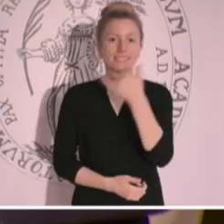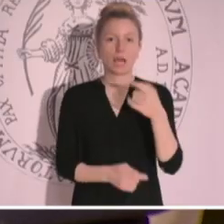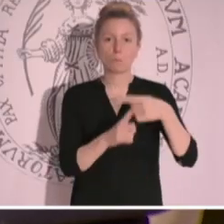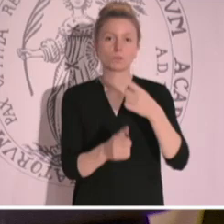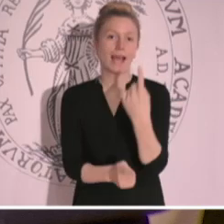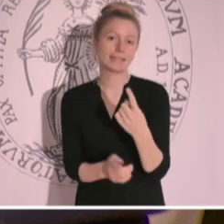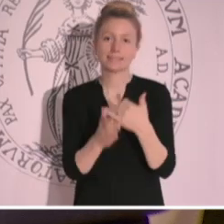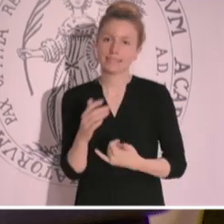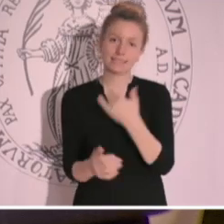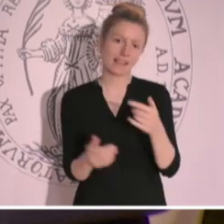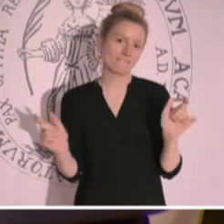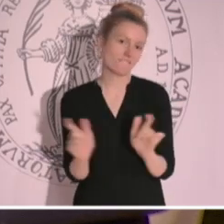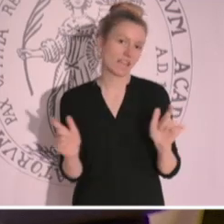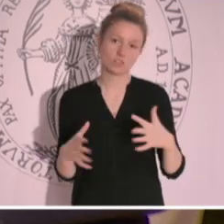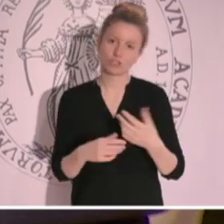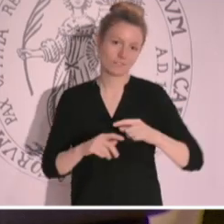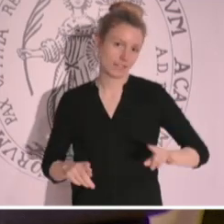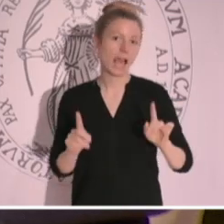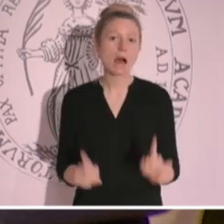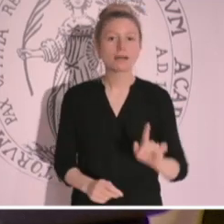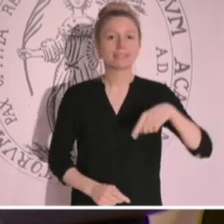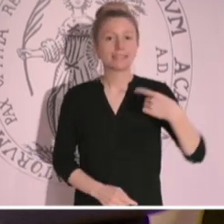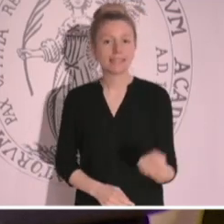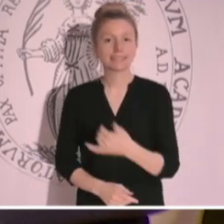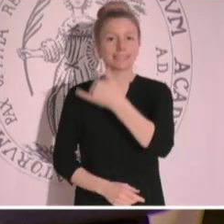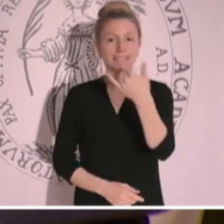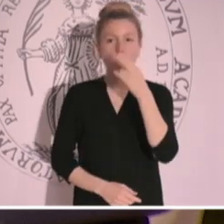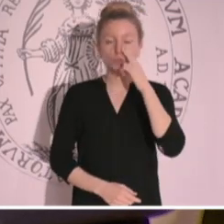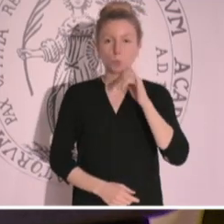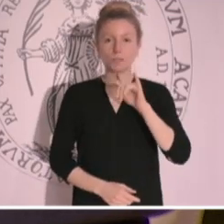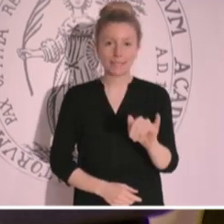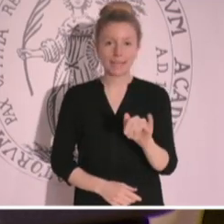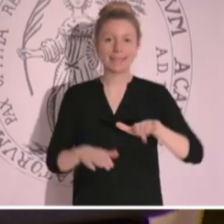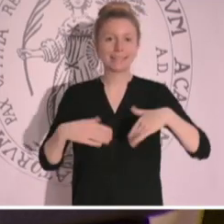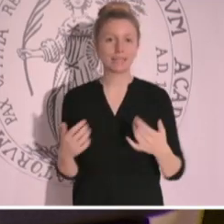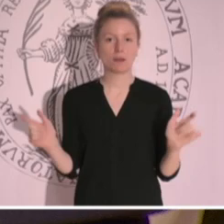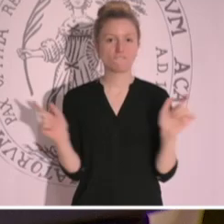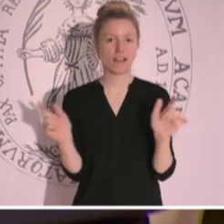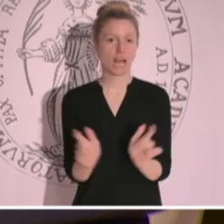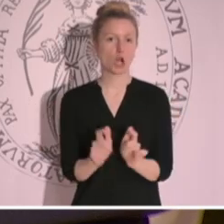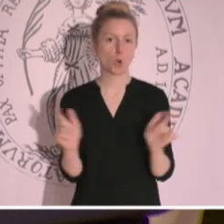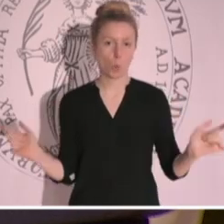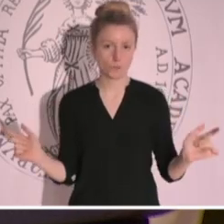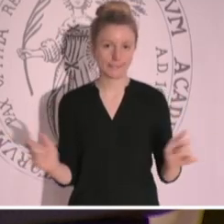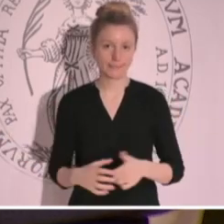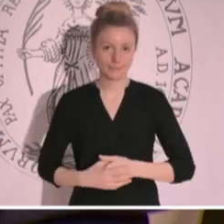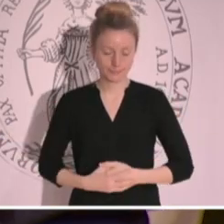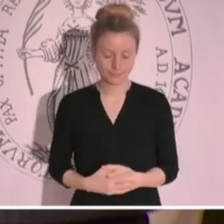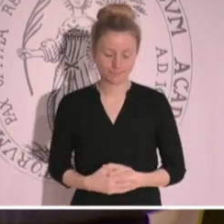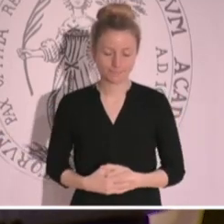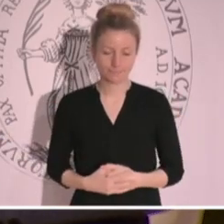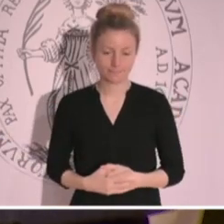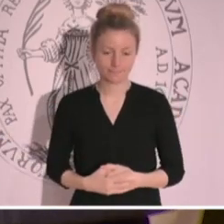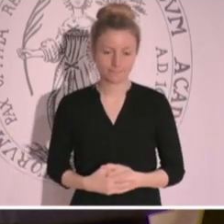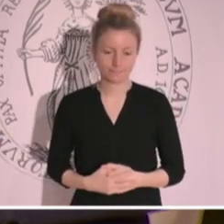wird das nächstes Jahr im Juni sein, diese Feier. Und ja, das Einzigartige an unserer Fakultät ist eigentlich, dass wir Agrar-